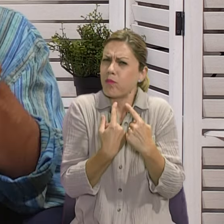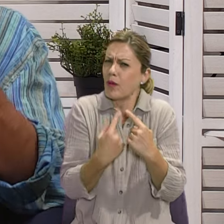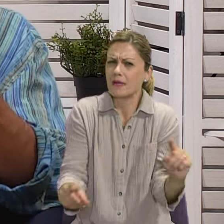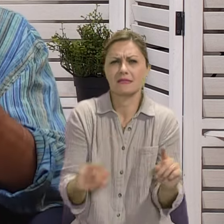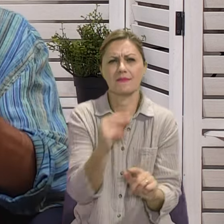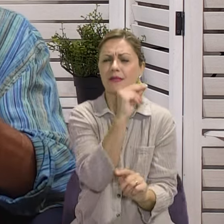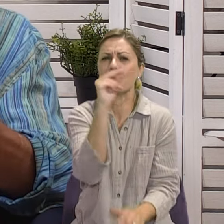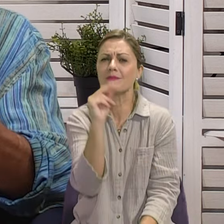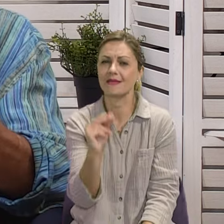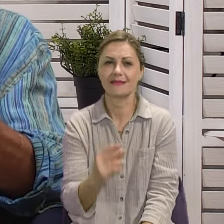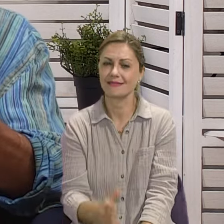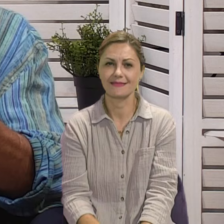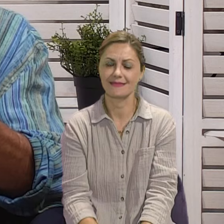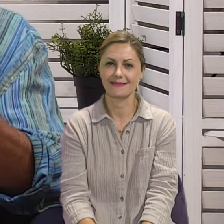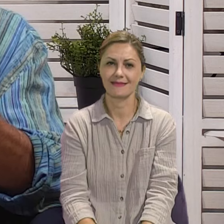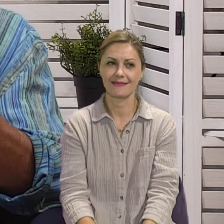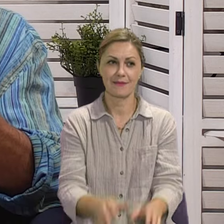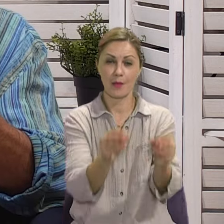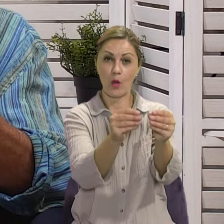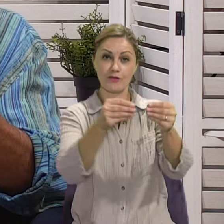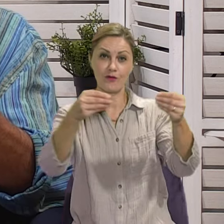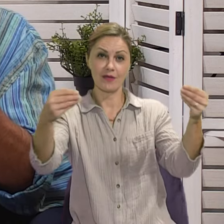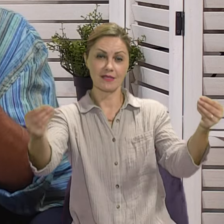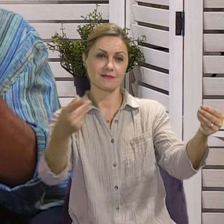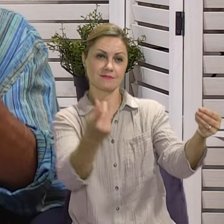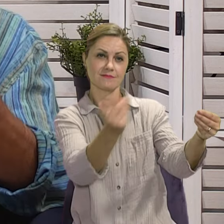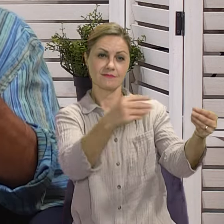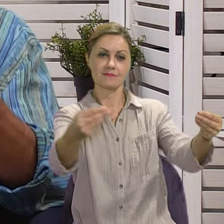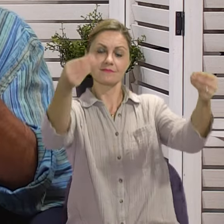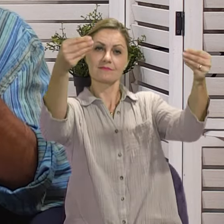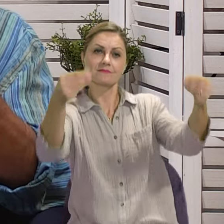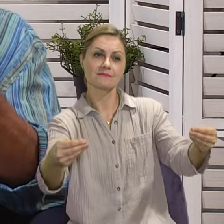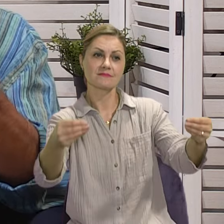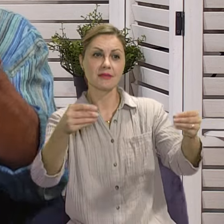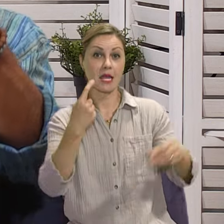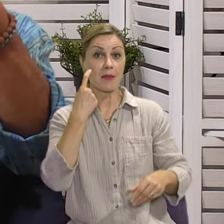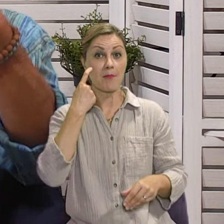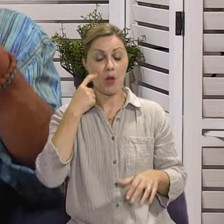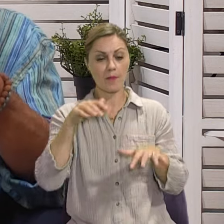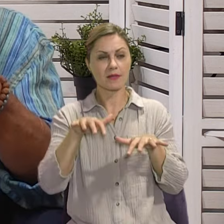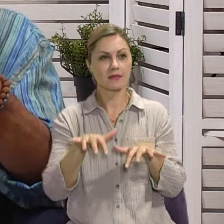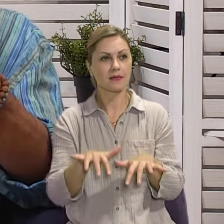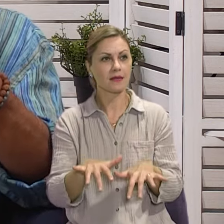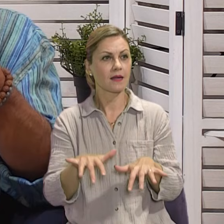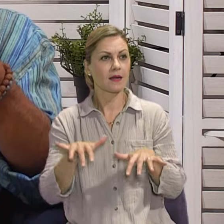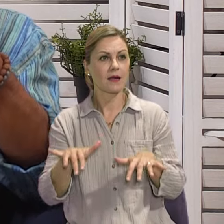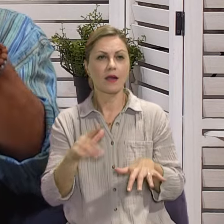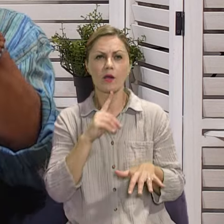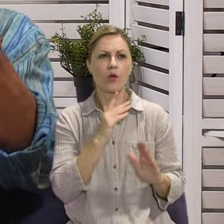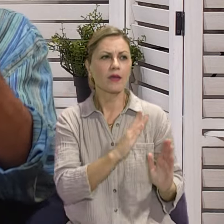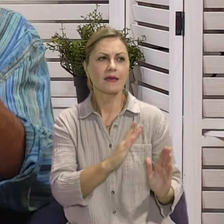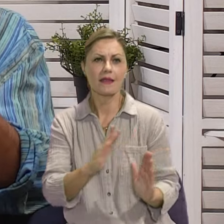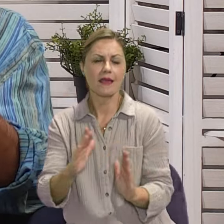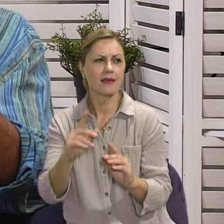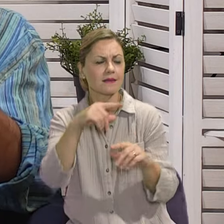kad znate, kad otvorite partituru, koja je to divota toga reda i